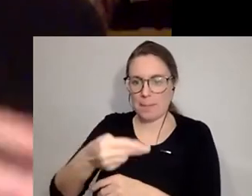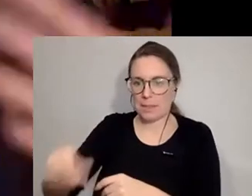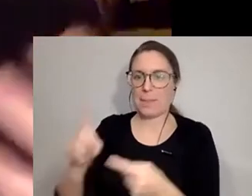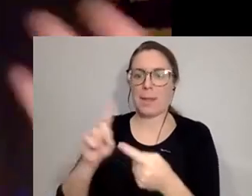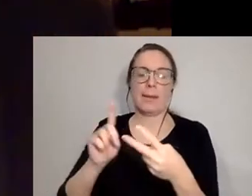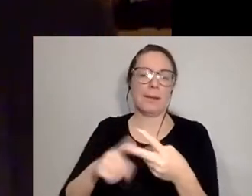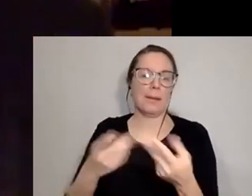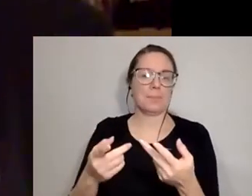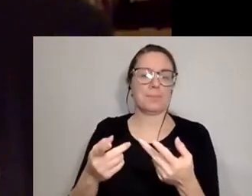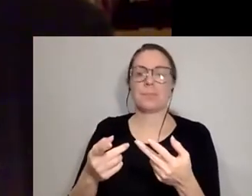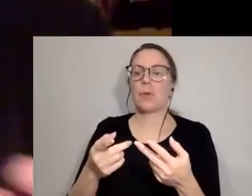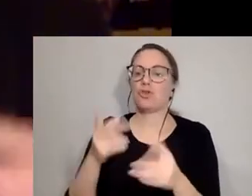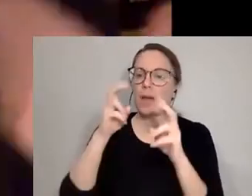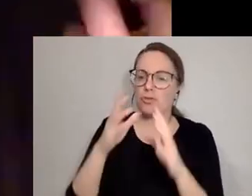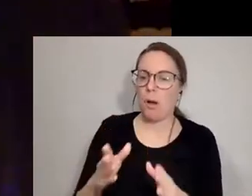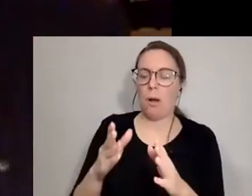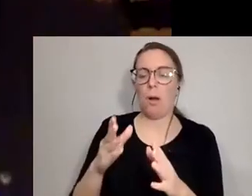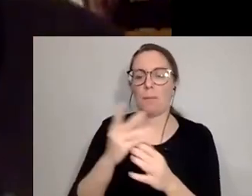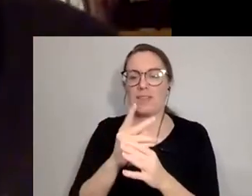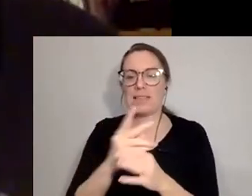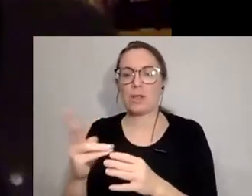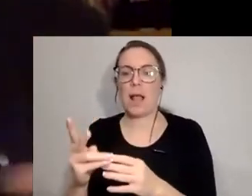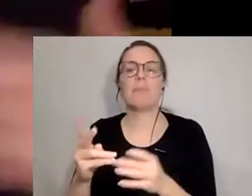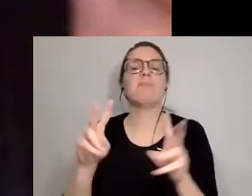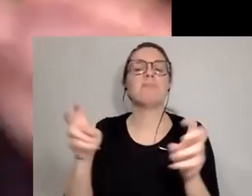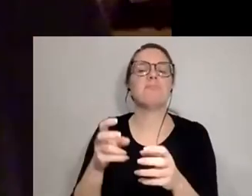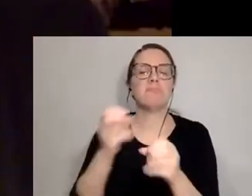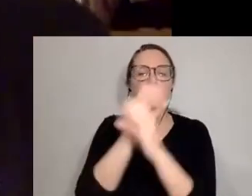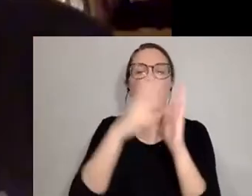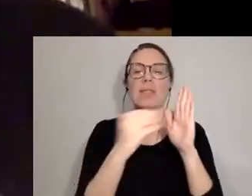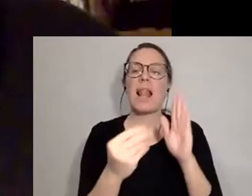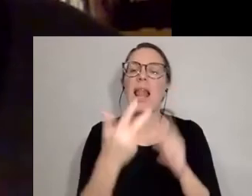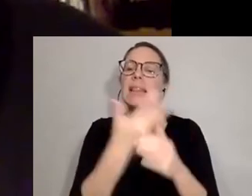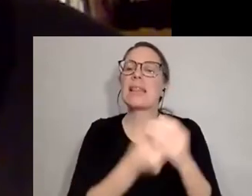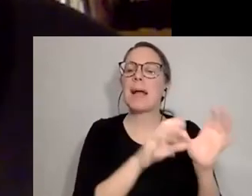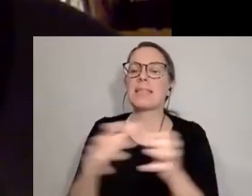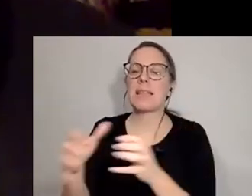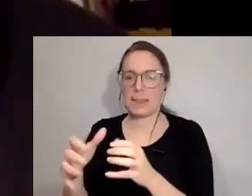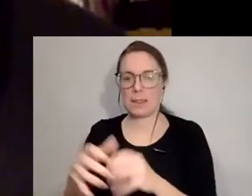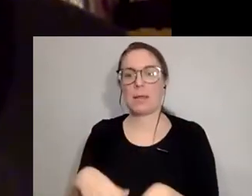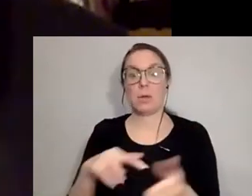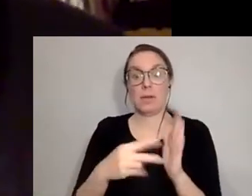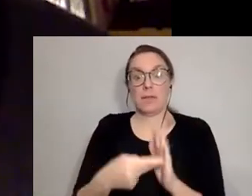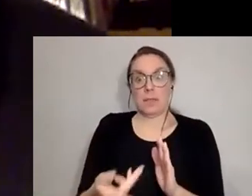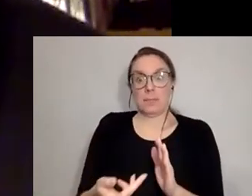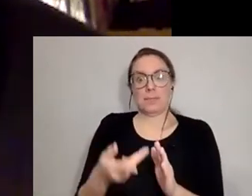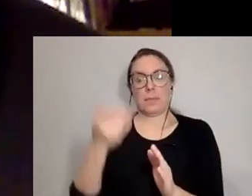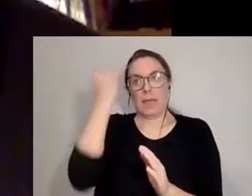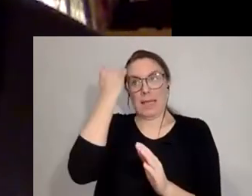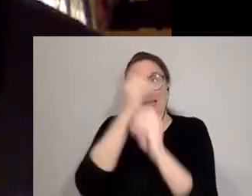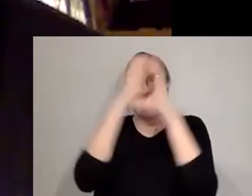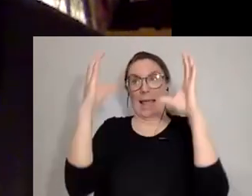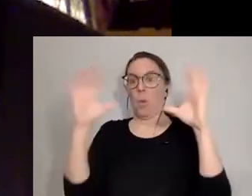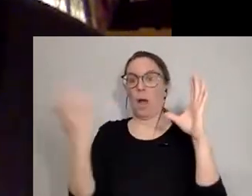professionnels avec des interventions tripartites et donc l'idée et ça va peut-être permettre de discuter de la suite, l'idée qu'on en a c'est que